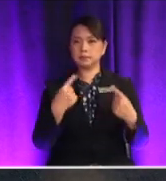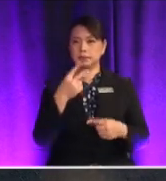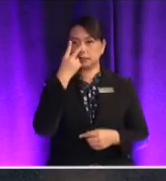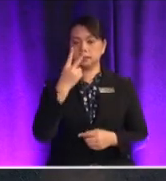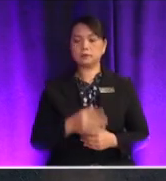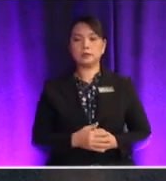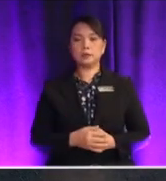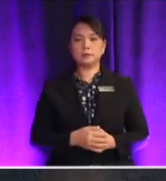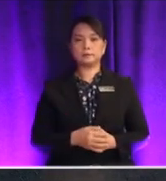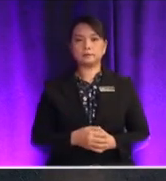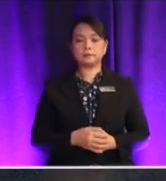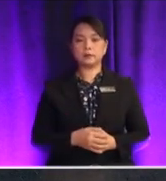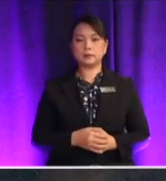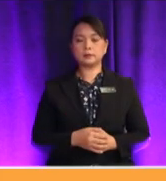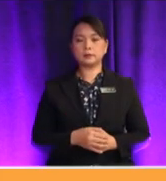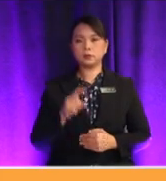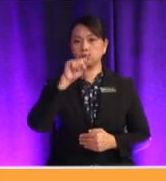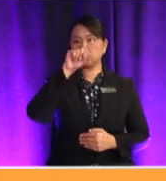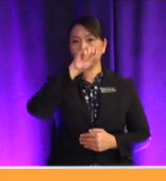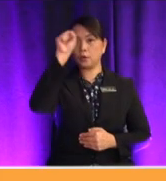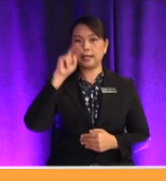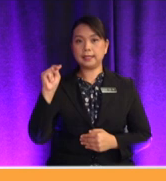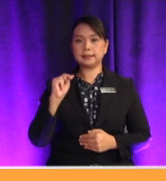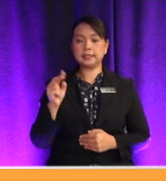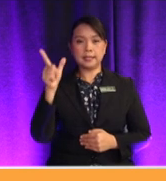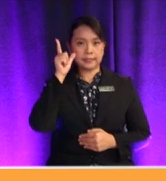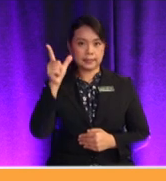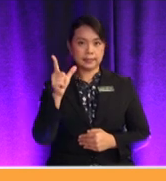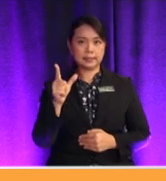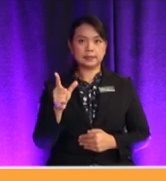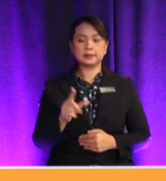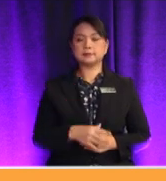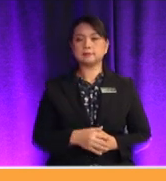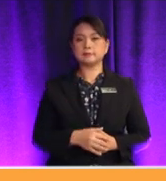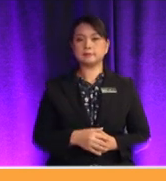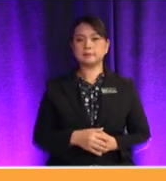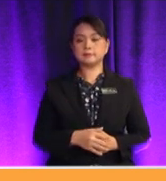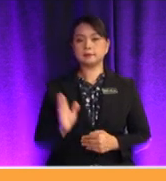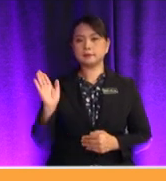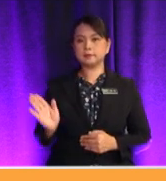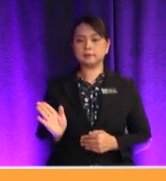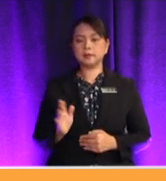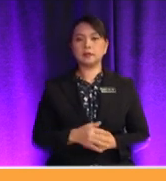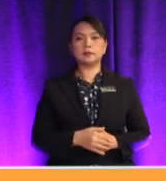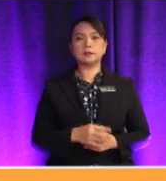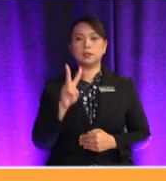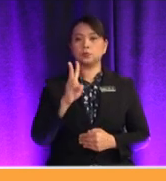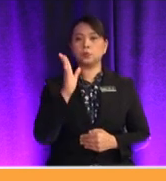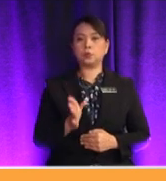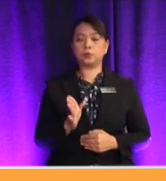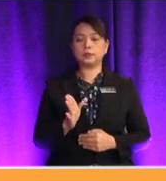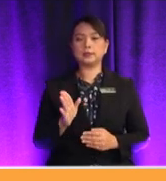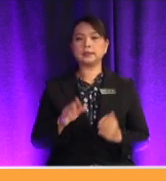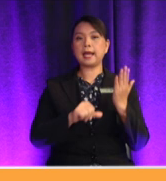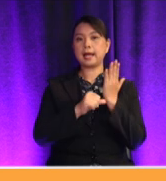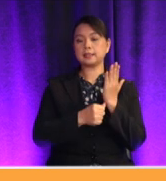ialah teliti situasi di bawah dan jawab soalan yang dikemukakan. Okey, Aritan dan Parmeswari berasal daripada kaum Dusun